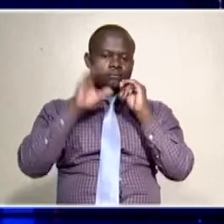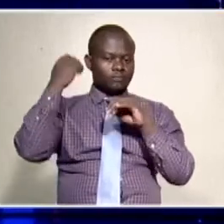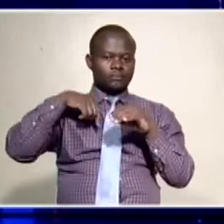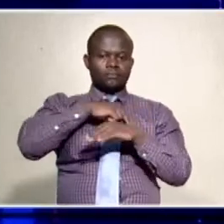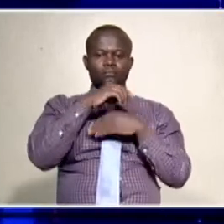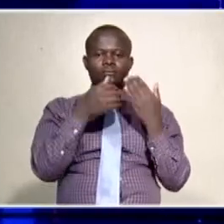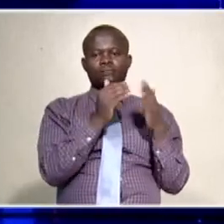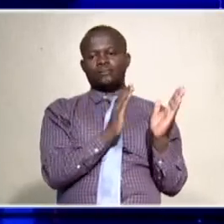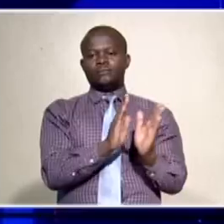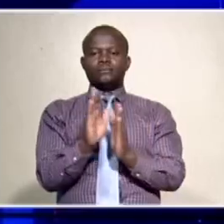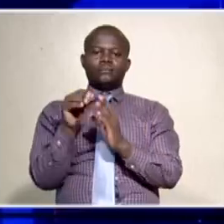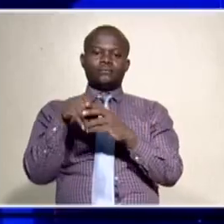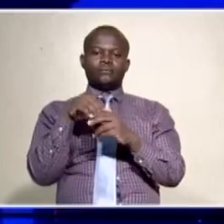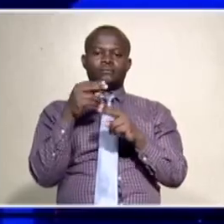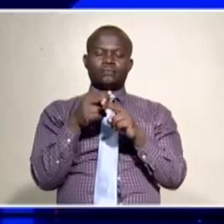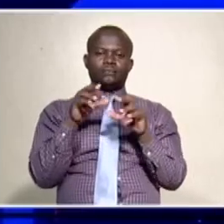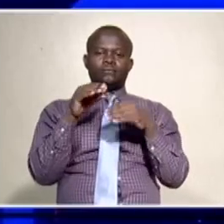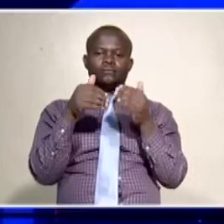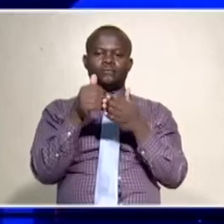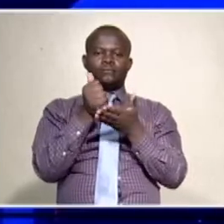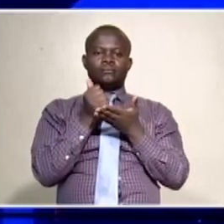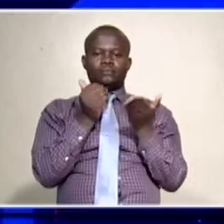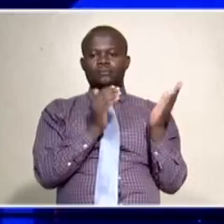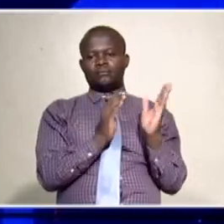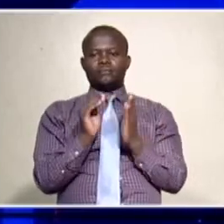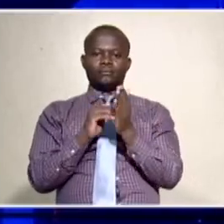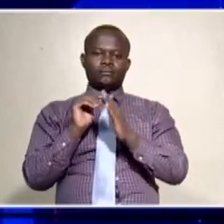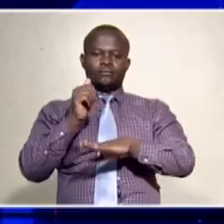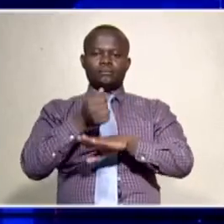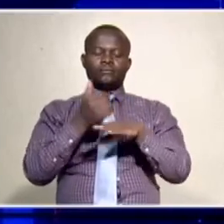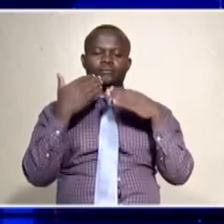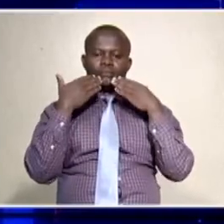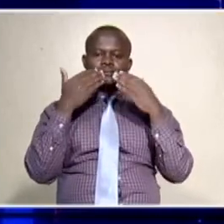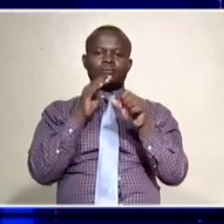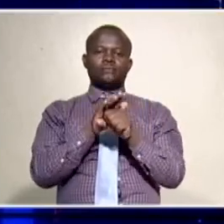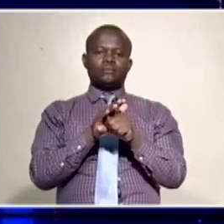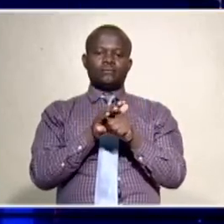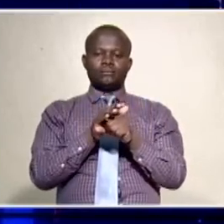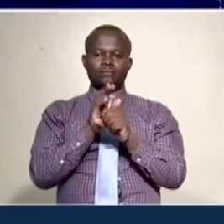twari twabateguriye mu izina ry'ikipe yose yagize uruhare mu kuyategura no kuyabagezaho turabashimiye cyane